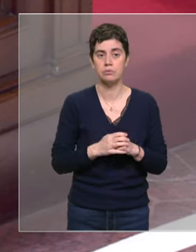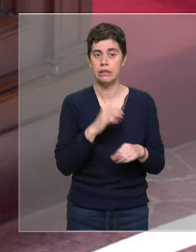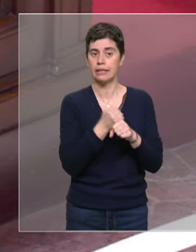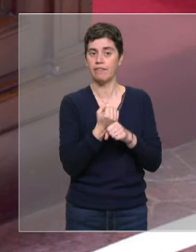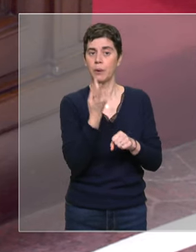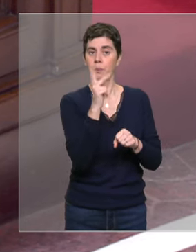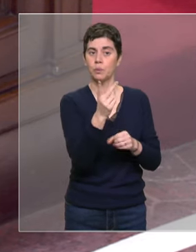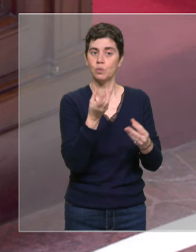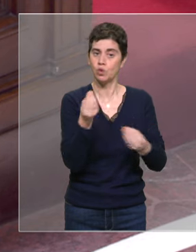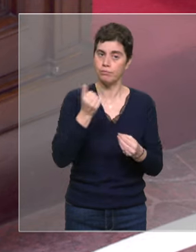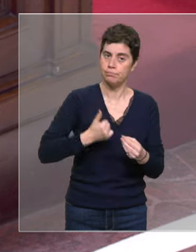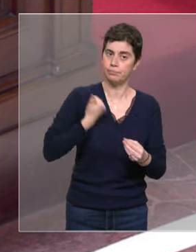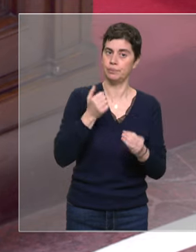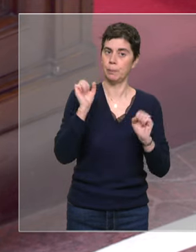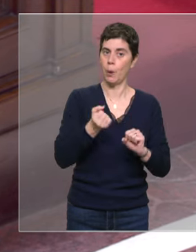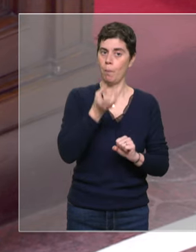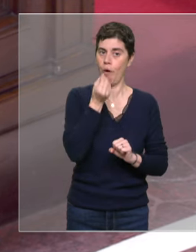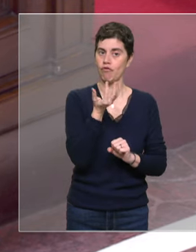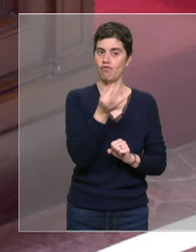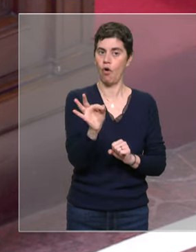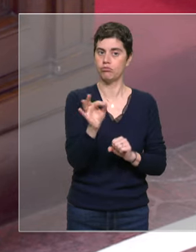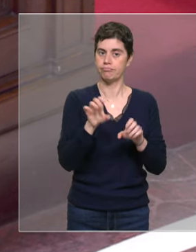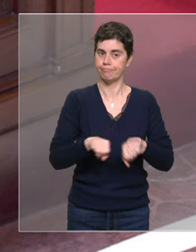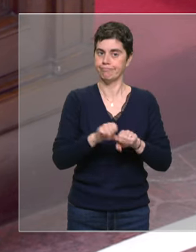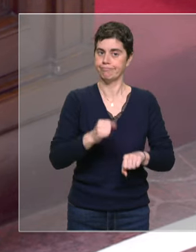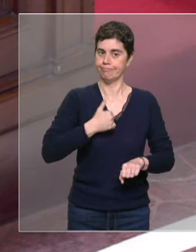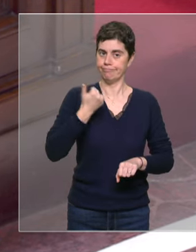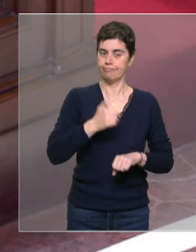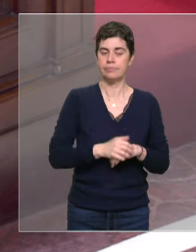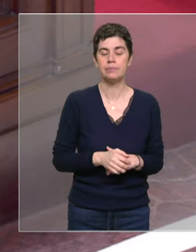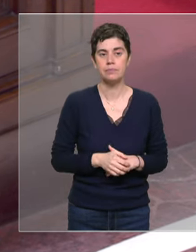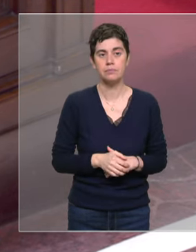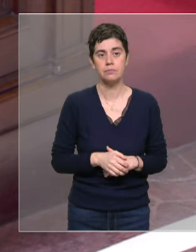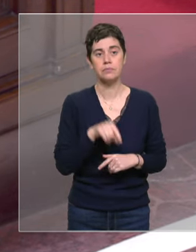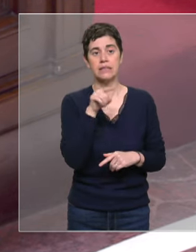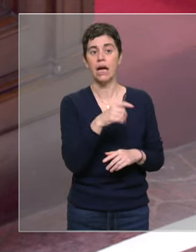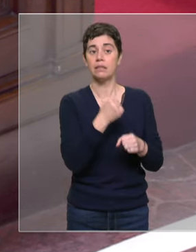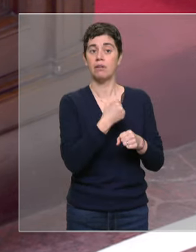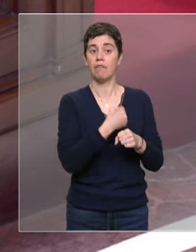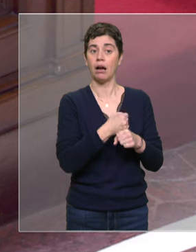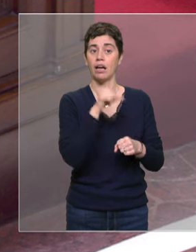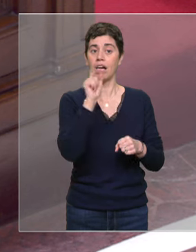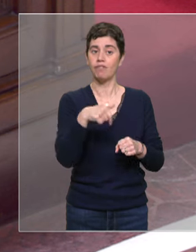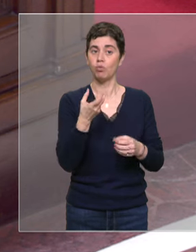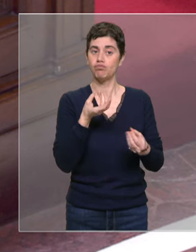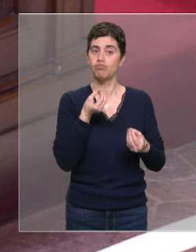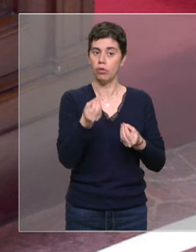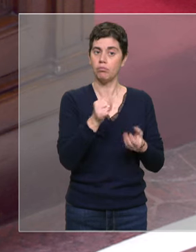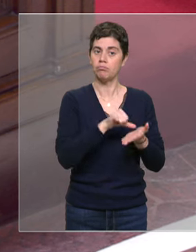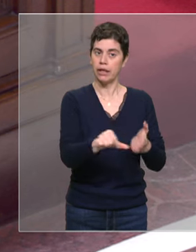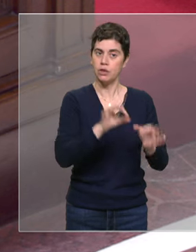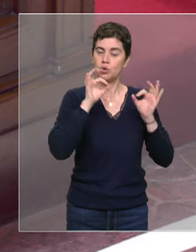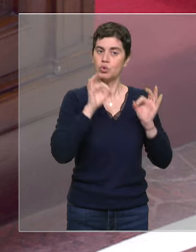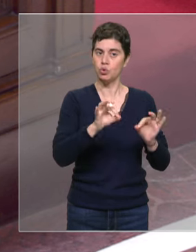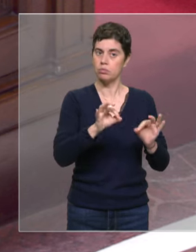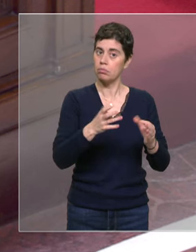notre souveraineté alimentaire. Il serait inacceptable aujourd'hui que ce travail ne soit pas récompensé à sa juste valeur. Mais